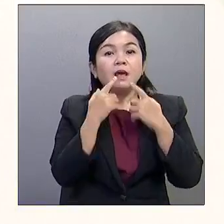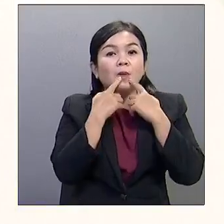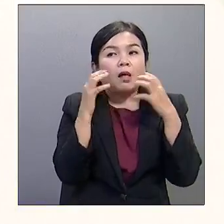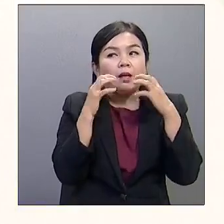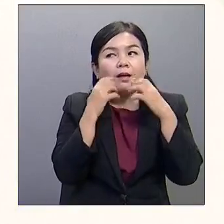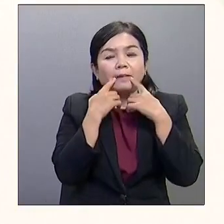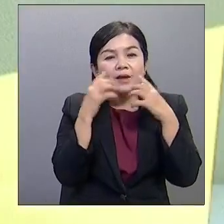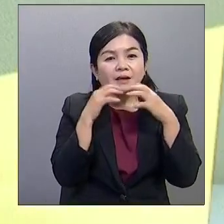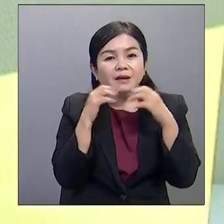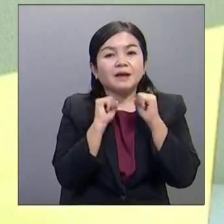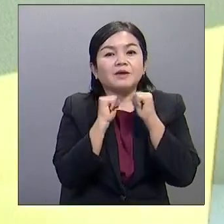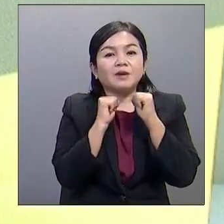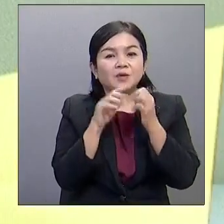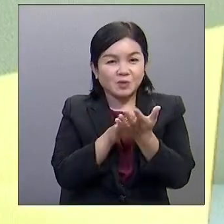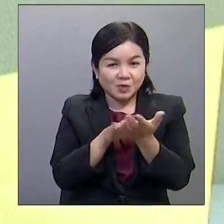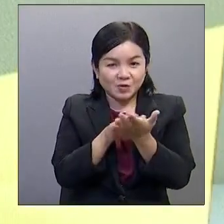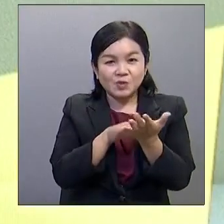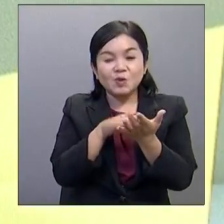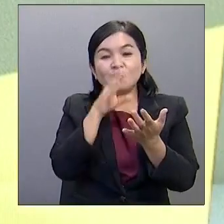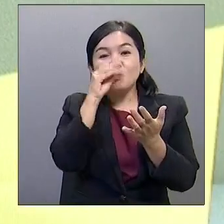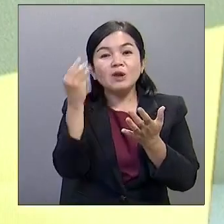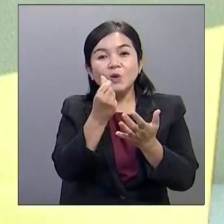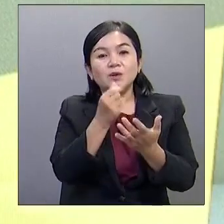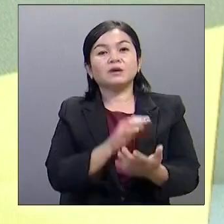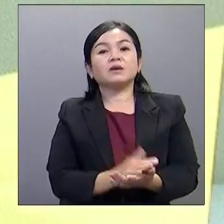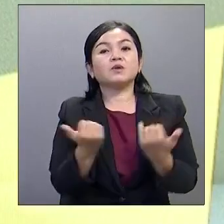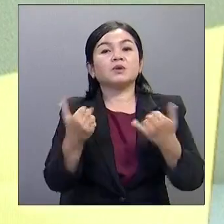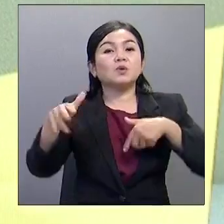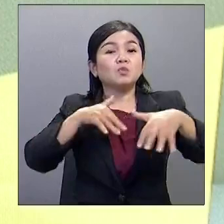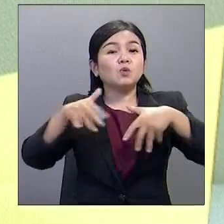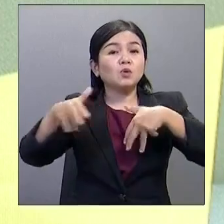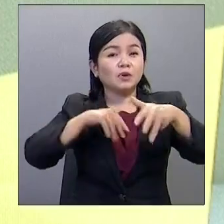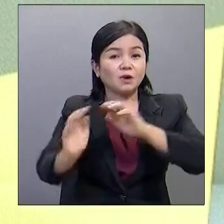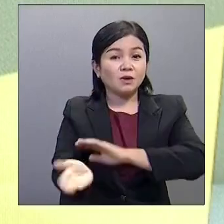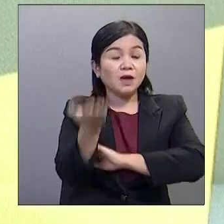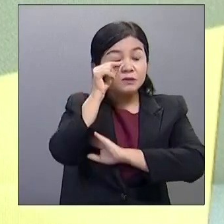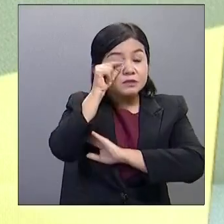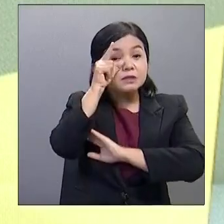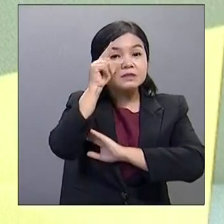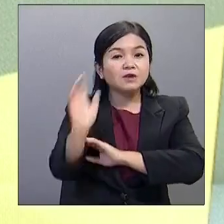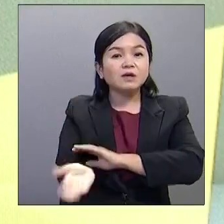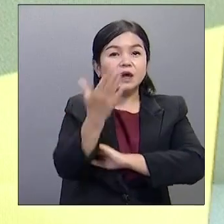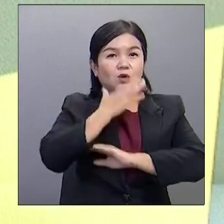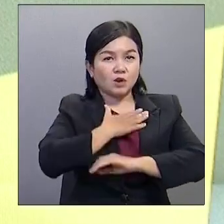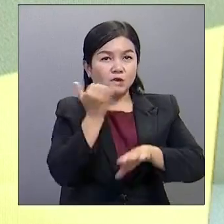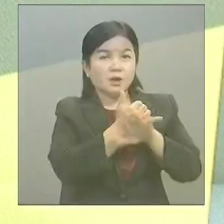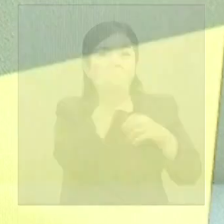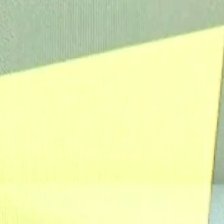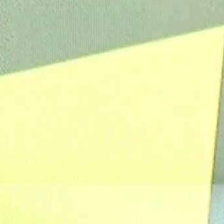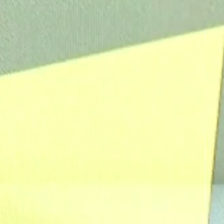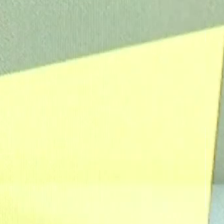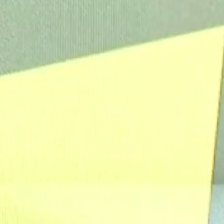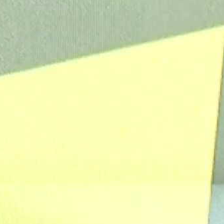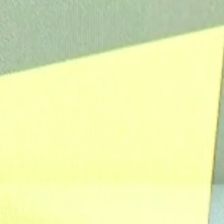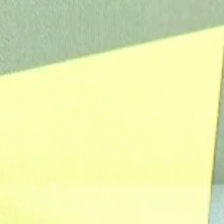สั่นไปหมด สั่นแกงแกงแกง แกงแกง ต้องบอกนะคะคุณผู้ชมหลายคนเมื่อเช้านี้ตื่นมาเนี่ยอย่างผู้ขับรถไปอุ๊ยทำไมถนนโล่ง